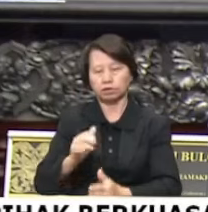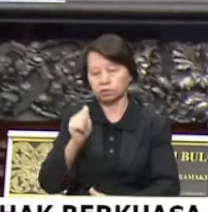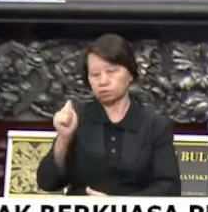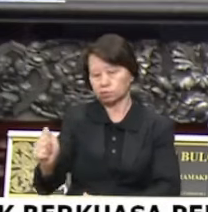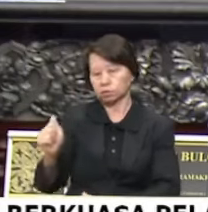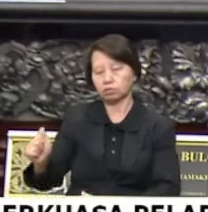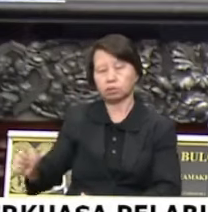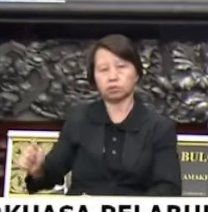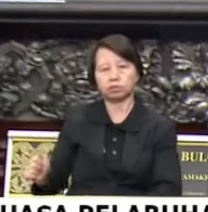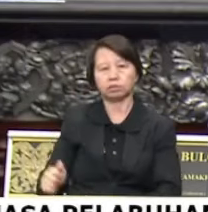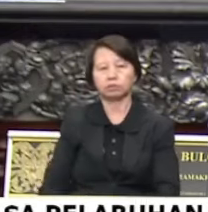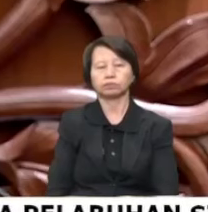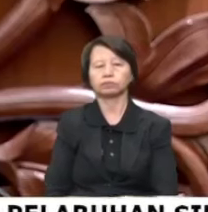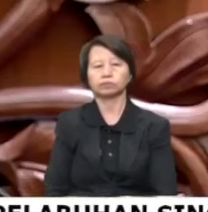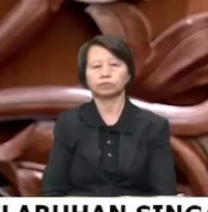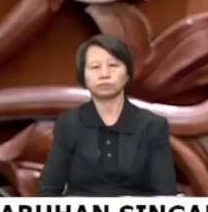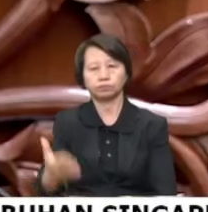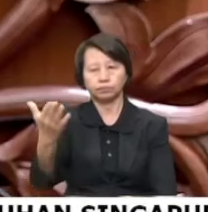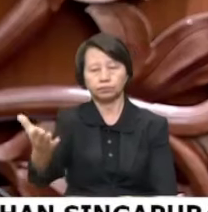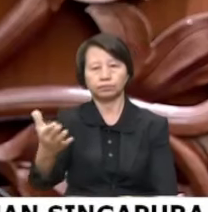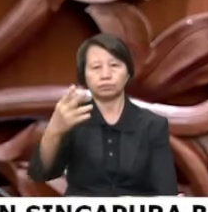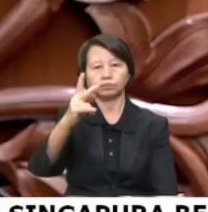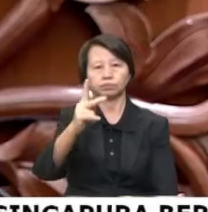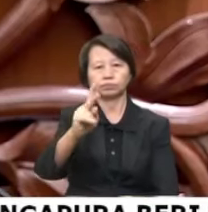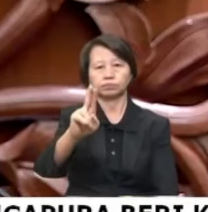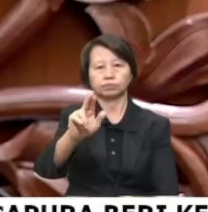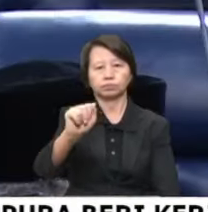Terima kasih. Kuala Kedah.